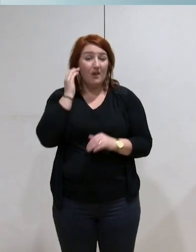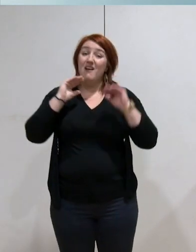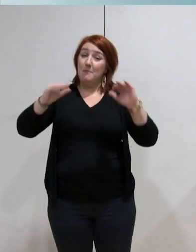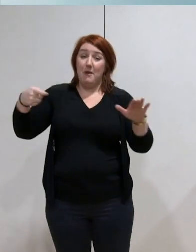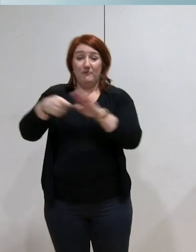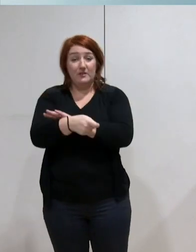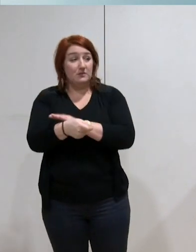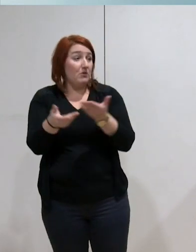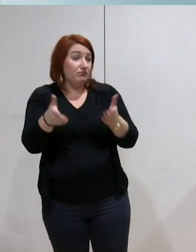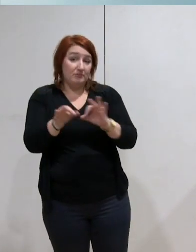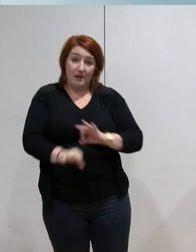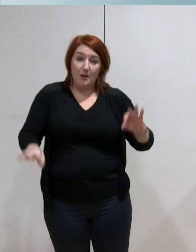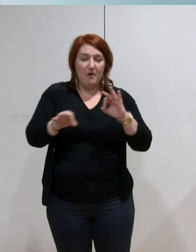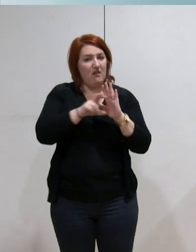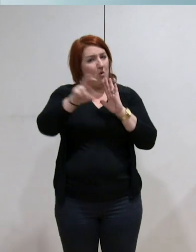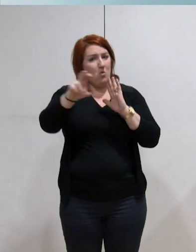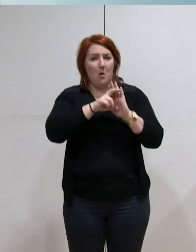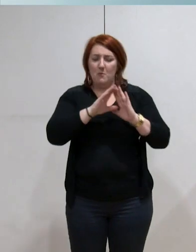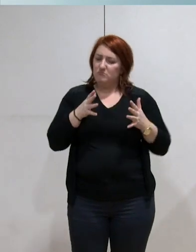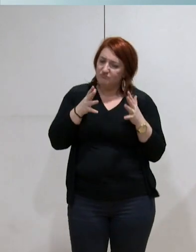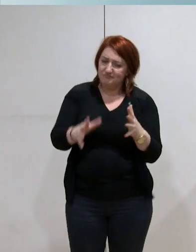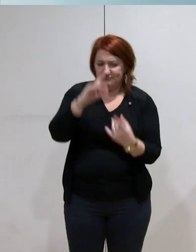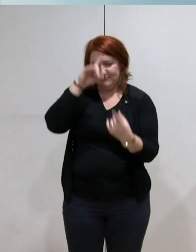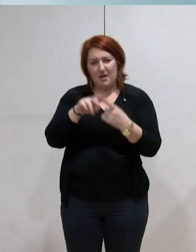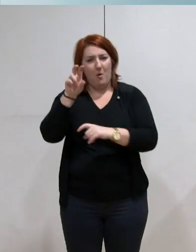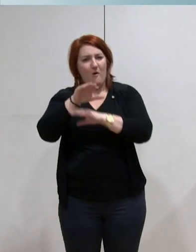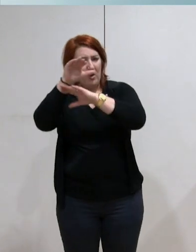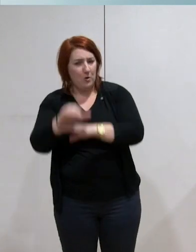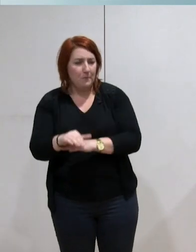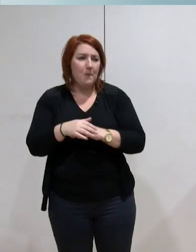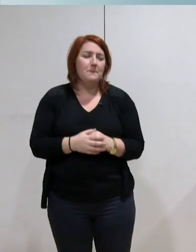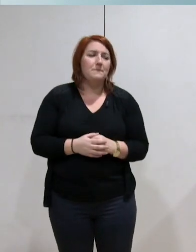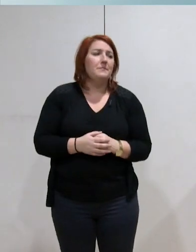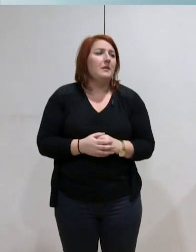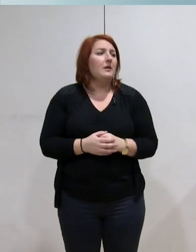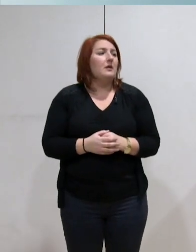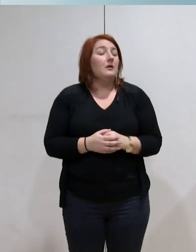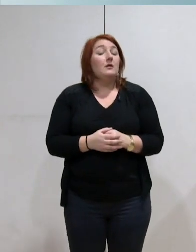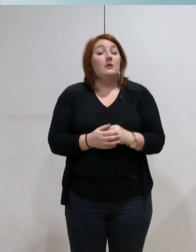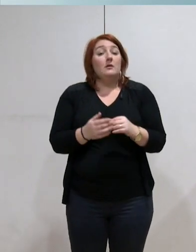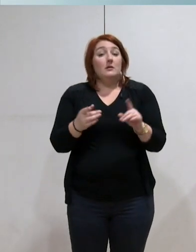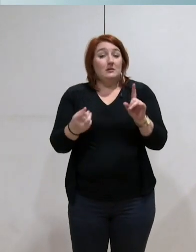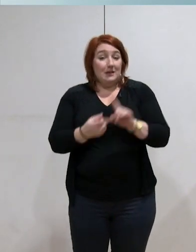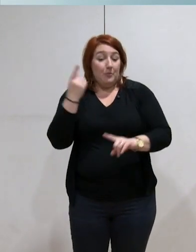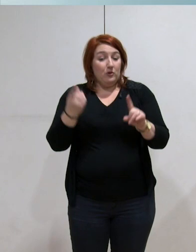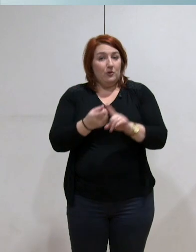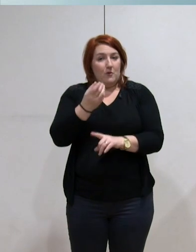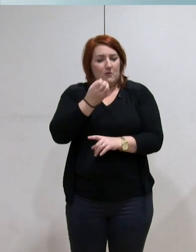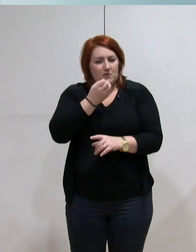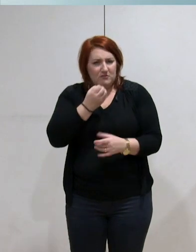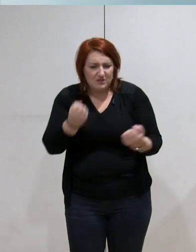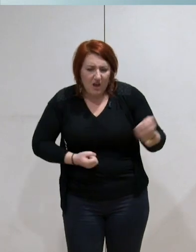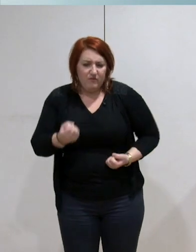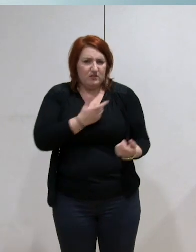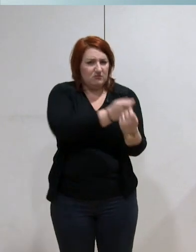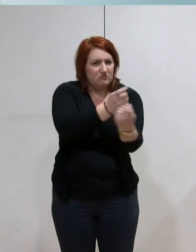et le choix que nous faisons est de porter pour 2016 des priorités de la ville de demain celle qui continue de produire du bien commun dans un contexte de